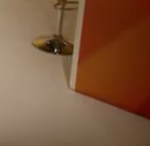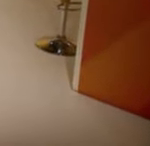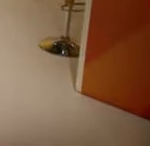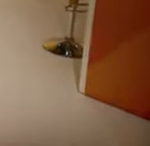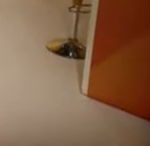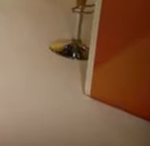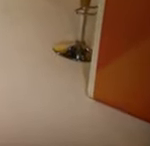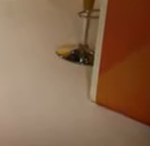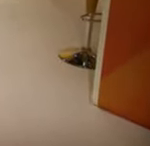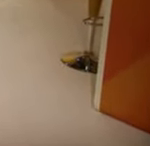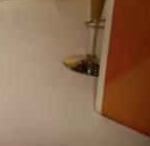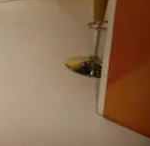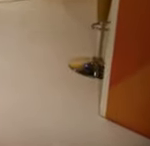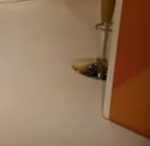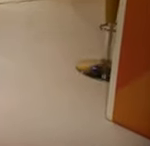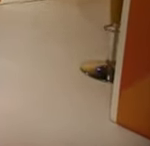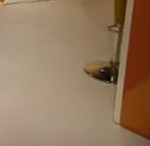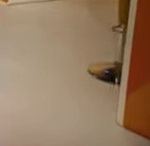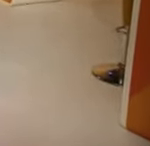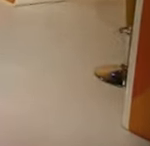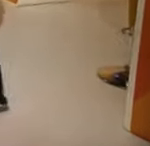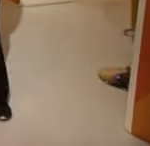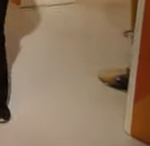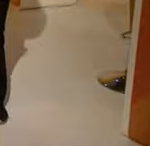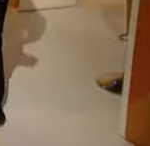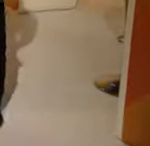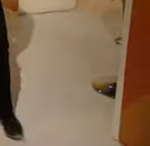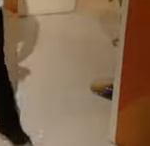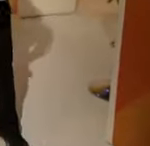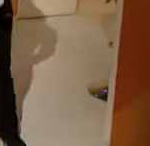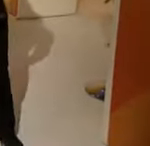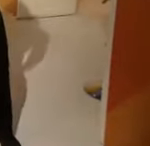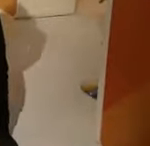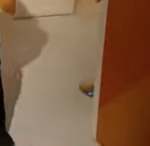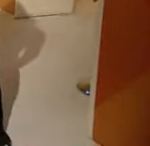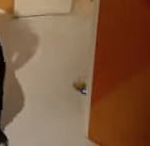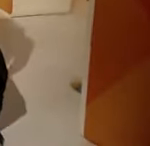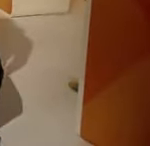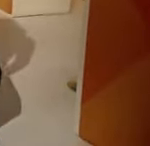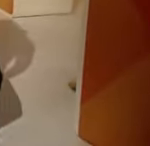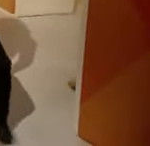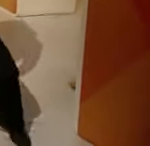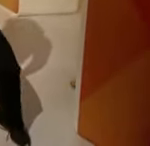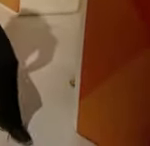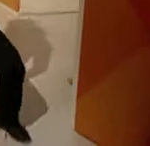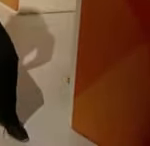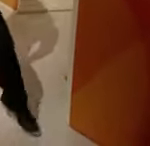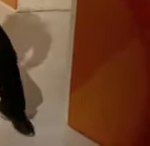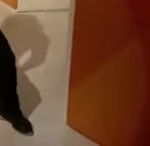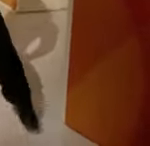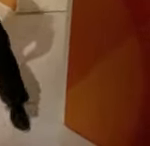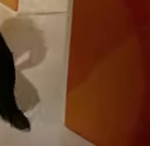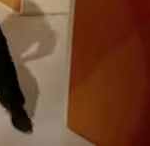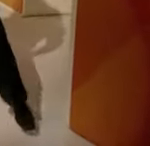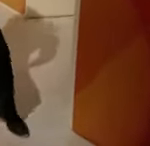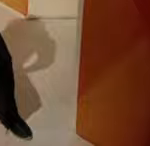to zvládla, tak vám to ukážeme s panenkami, jestli dovolíte. Takže cvičíme i s dětmi v náručí. Tak jdeme hezky demiplie a jenom skáče